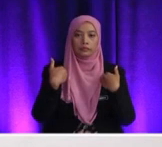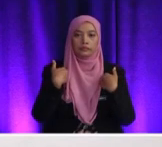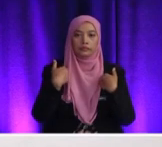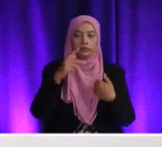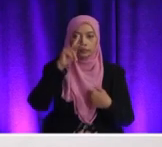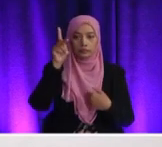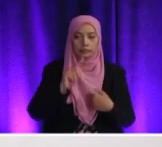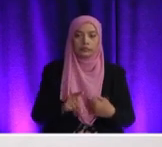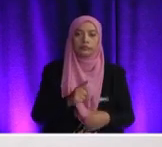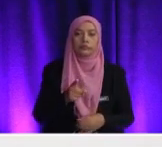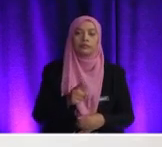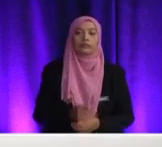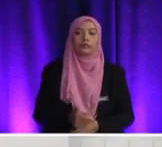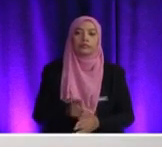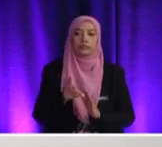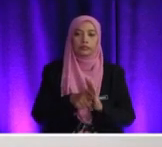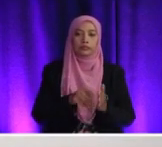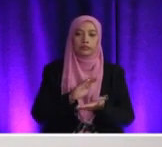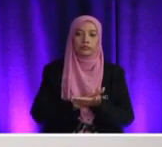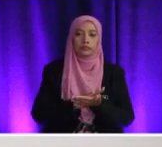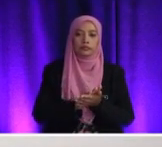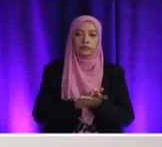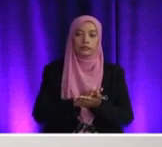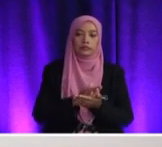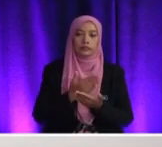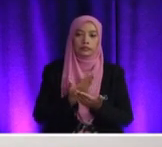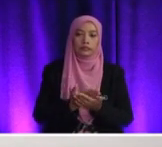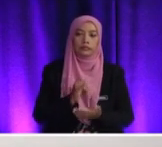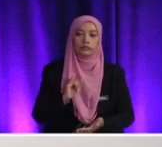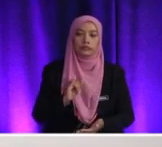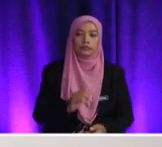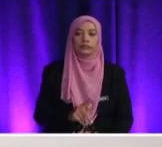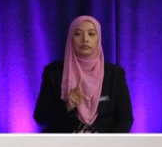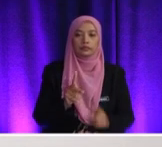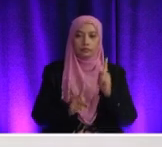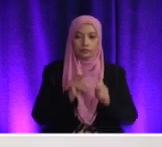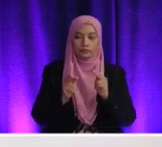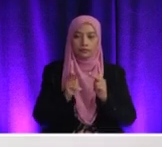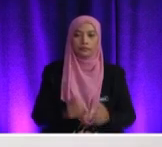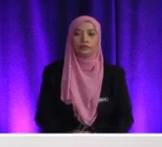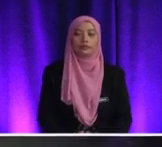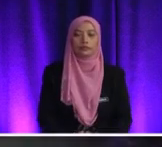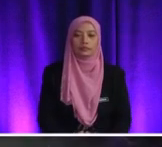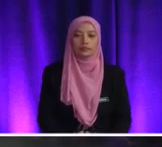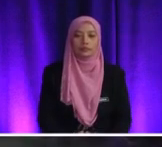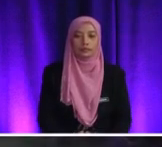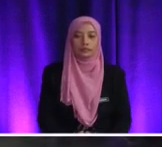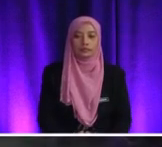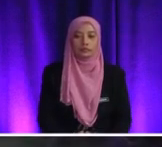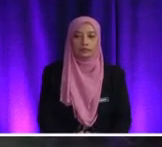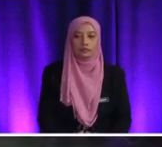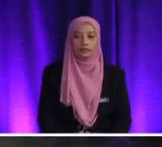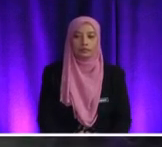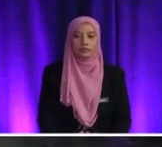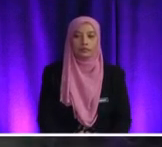rasio sebetulnya sebab membaca Kristen sudah dibikin retouching ya lainnya mechiada bengkek kerja